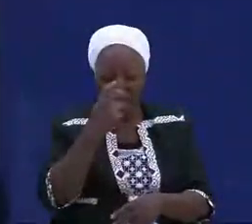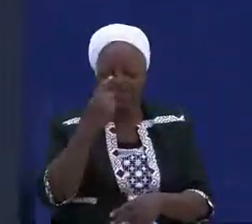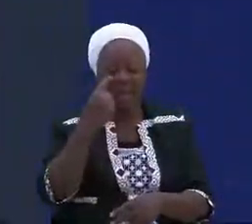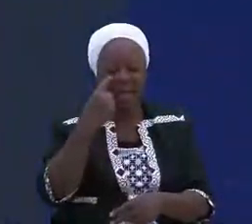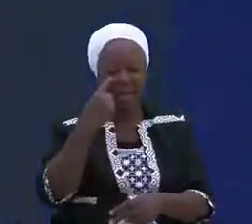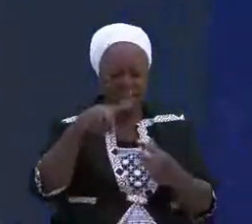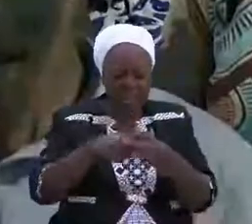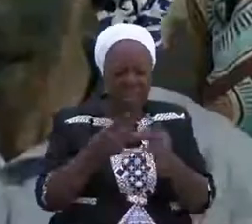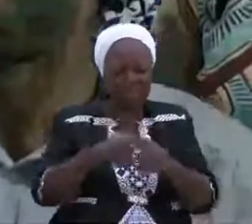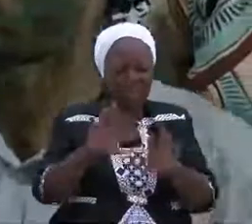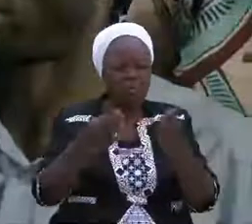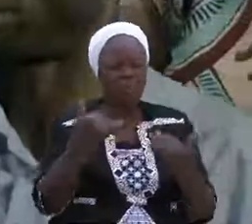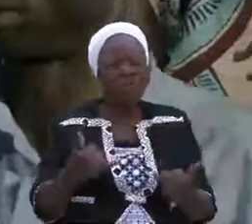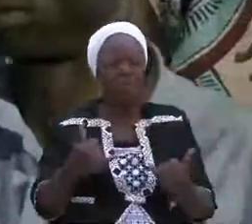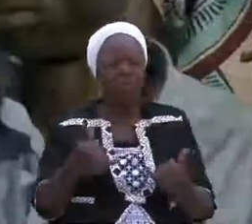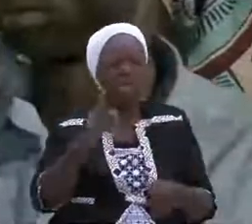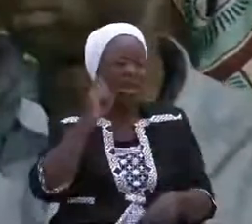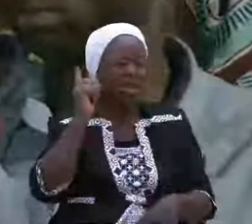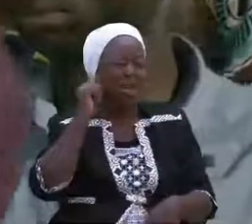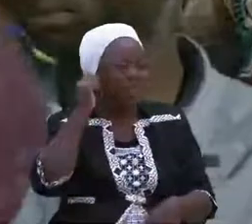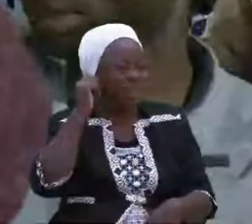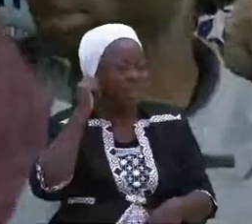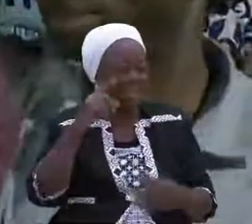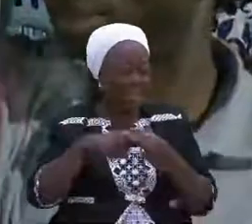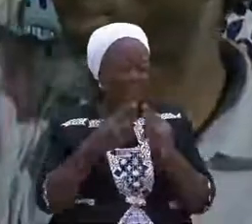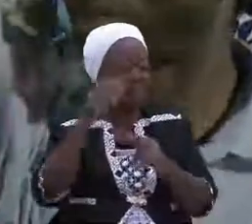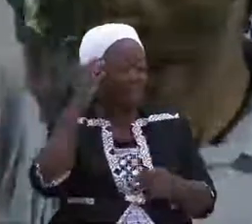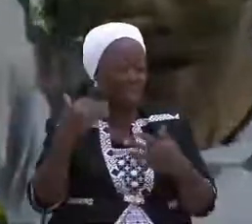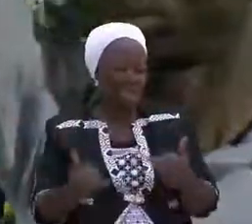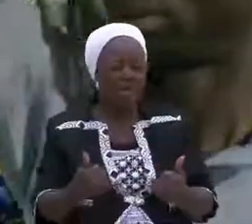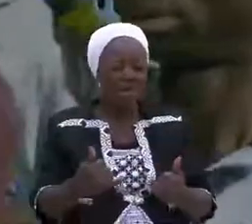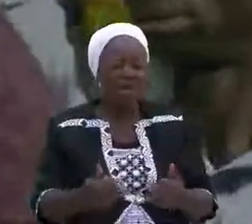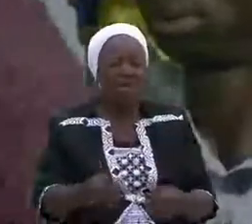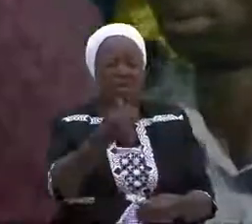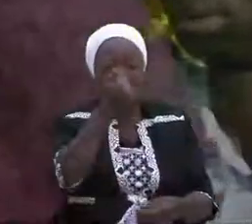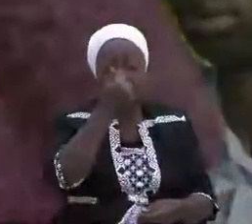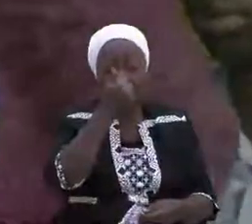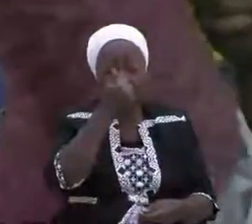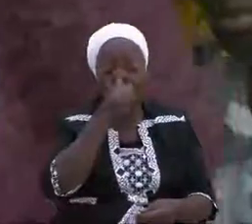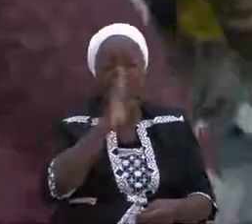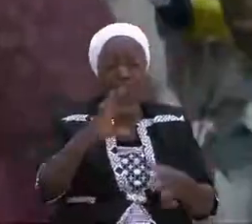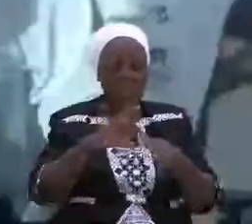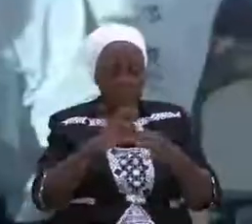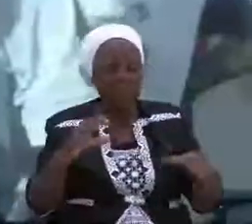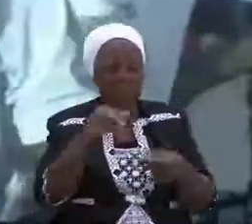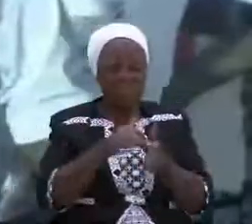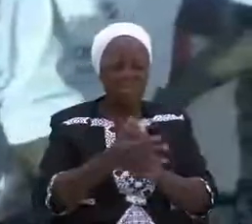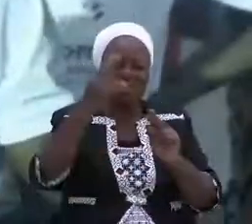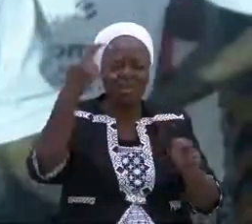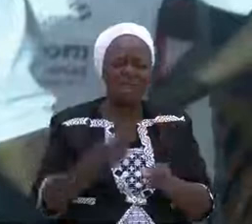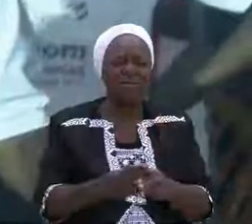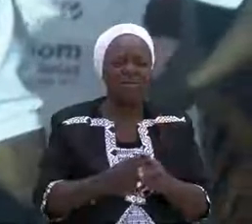Les yeux avaient commencé à vous ouvrir. Oreilles sourdes, sois ouvertes maintenant. Langue miette, soyez déliés au nom